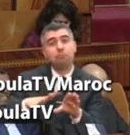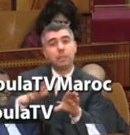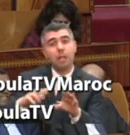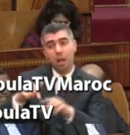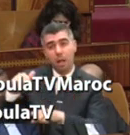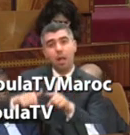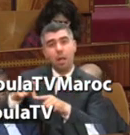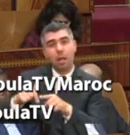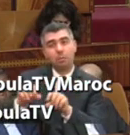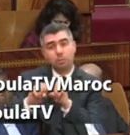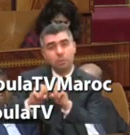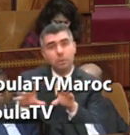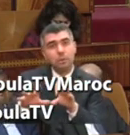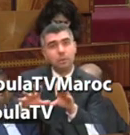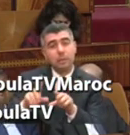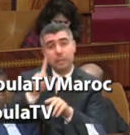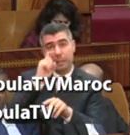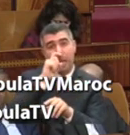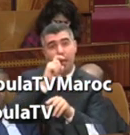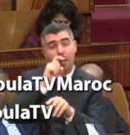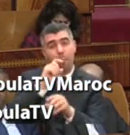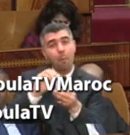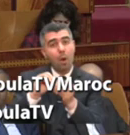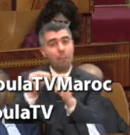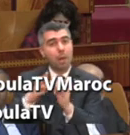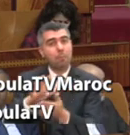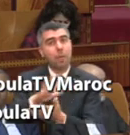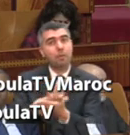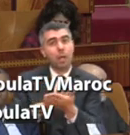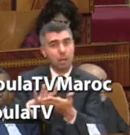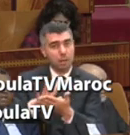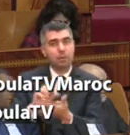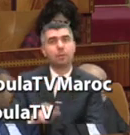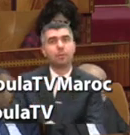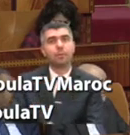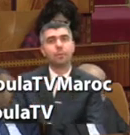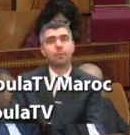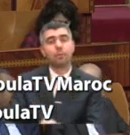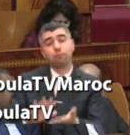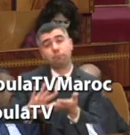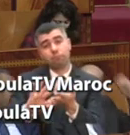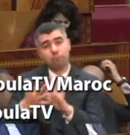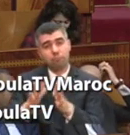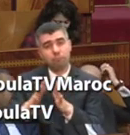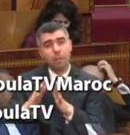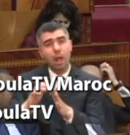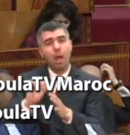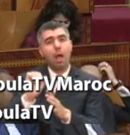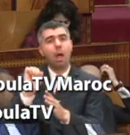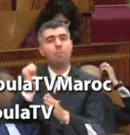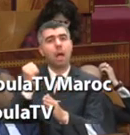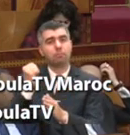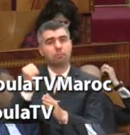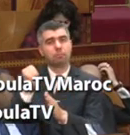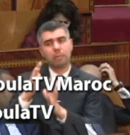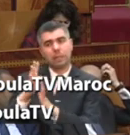النواحي ديال مدينه القنيطره، وتسبب واحد عدد ديال المشاكل. فقط نشير الى انه في سنوات قليله